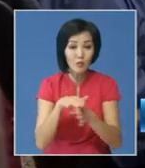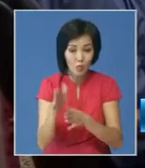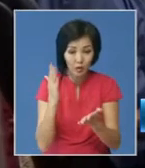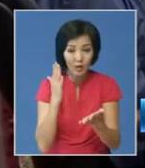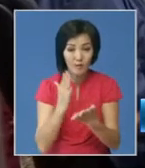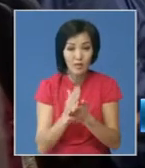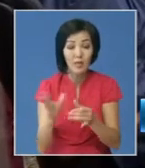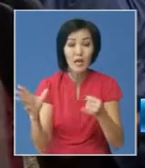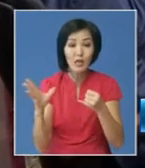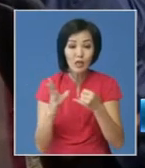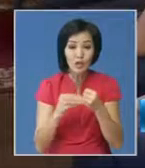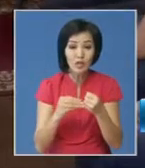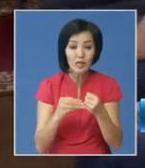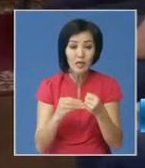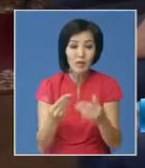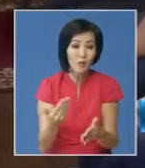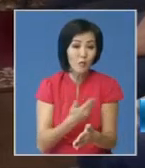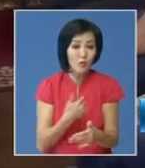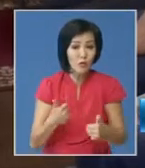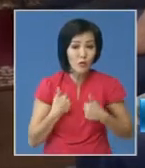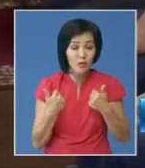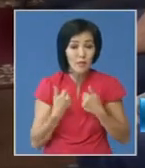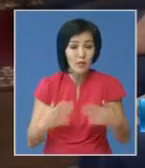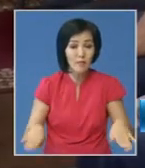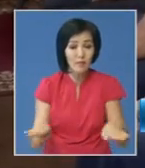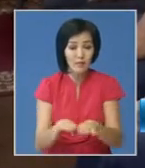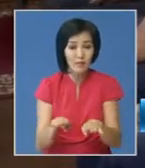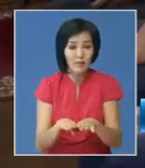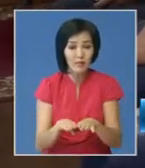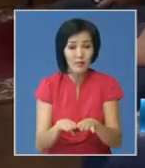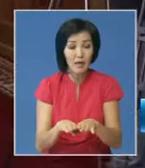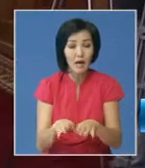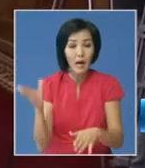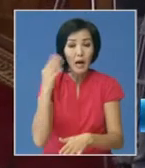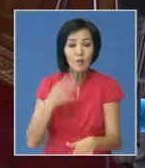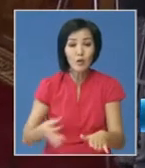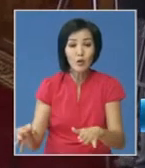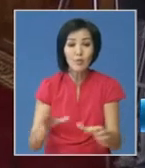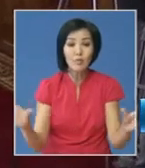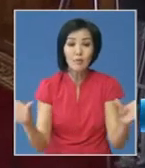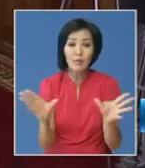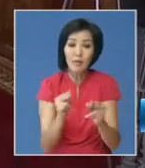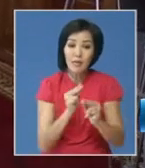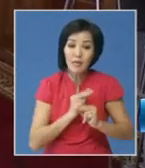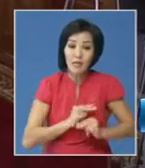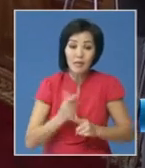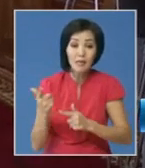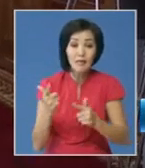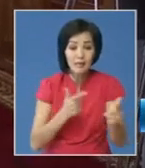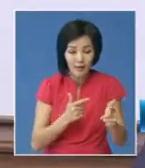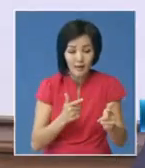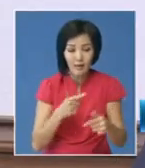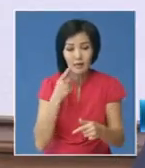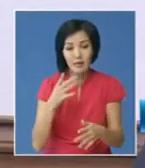ортақ, жер ортақ, мүддемен құлшыныста ортақ дейді Амандық Баталып. Алматы облысы бірлесе тірлік етуге дайын екендігін